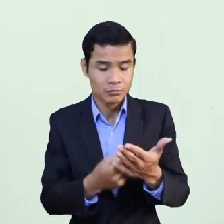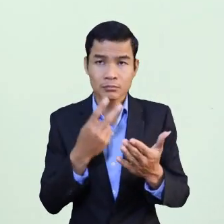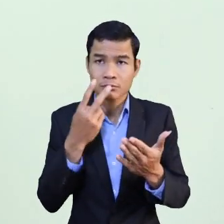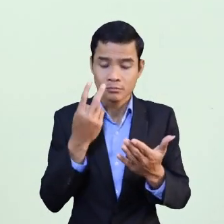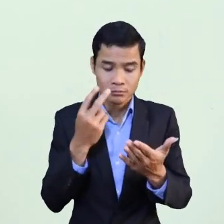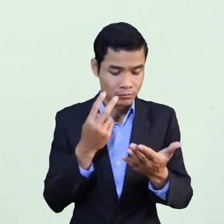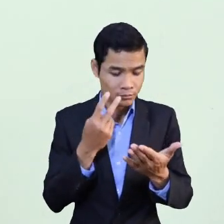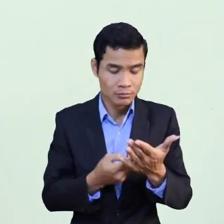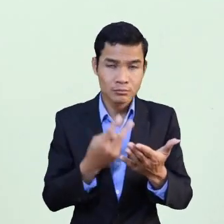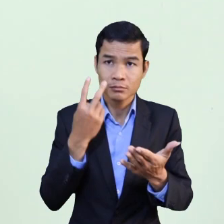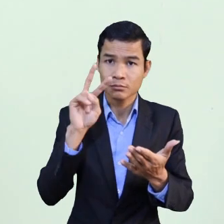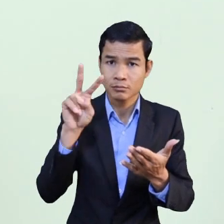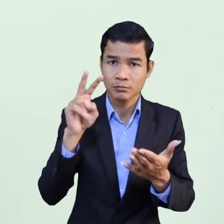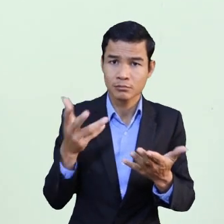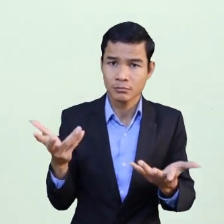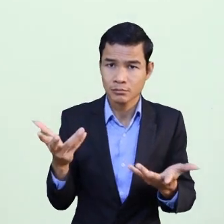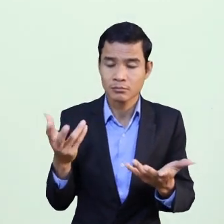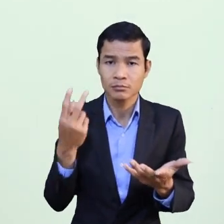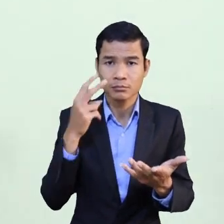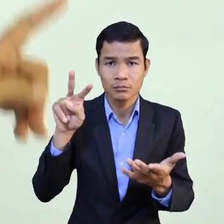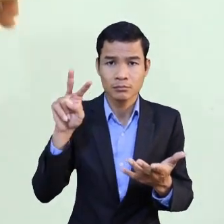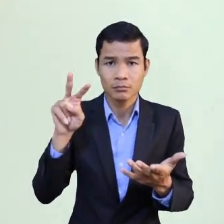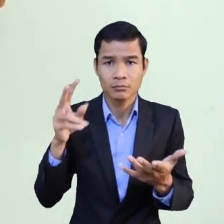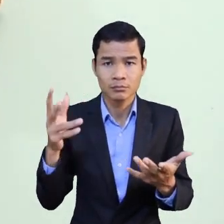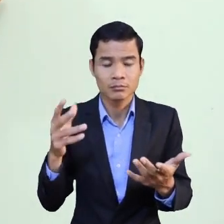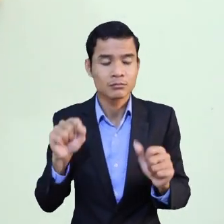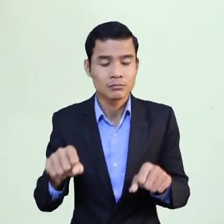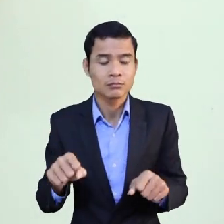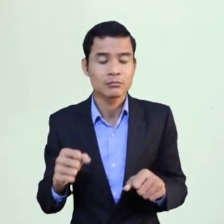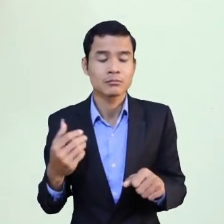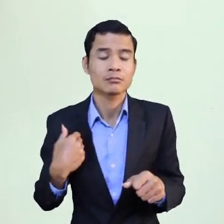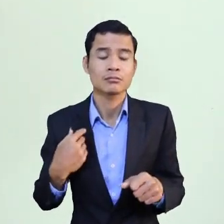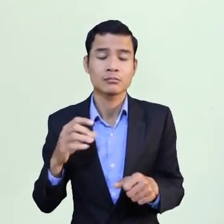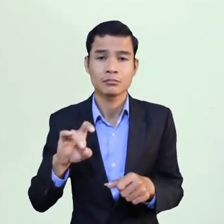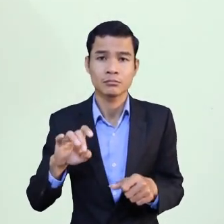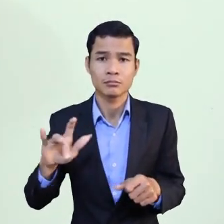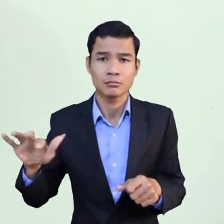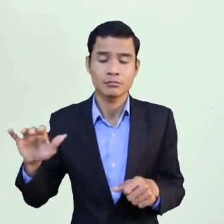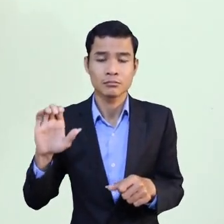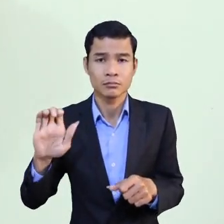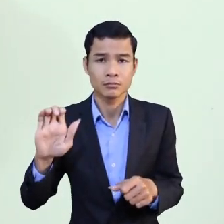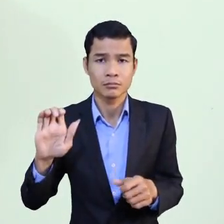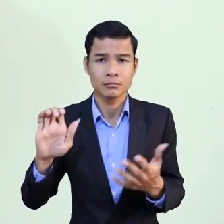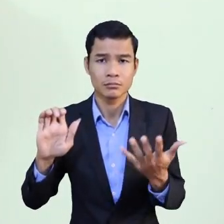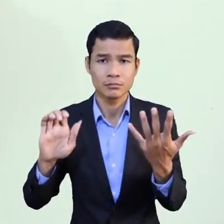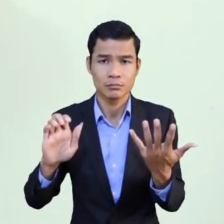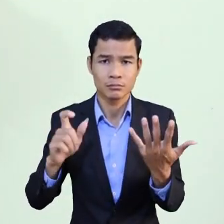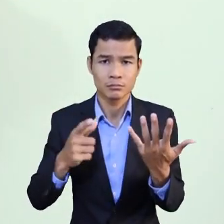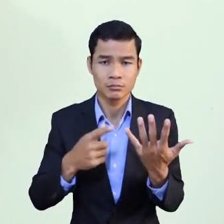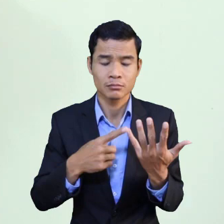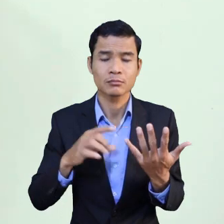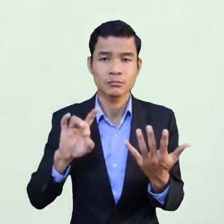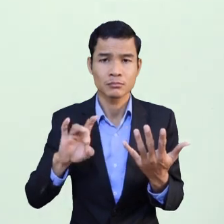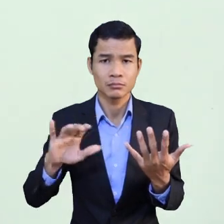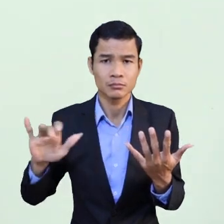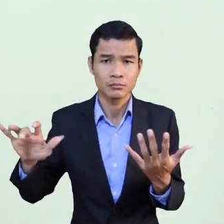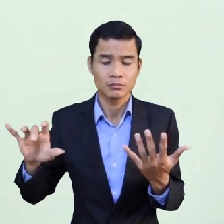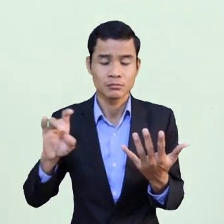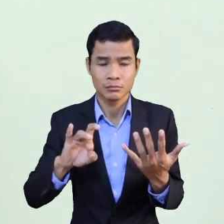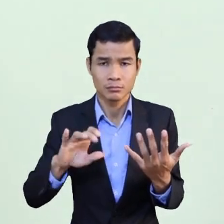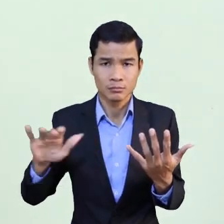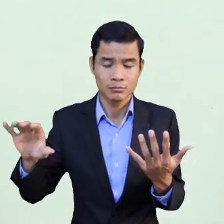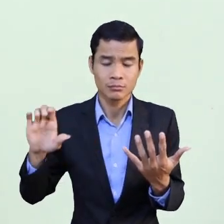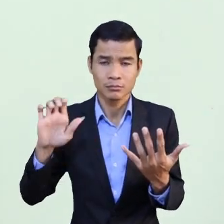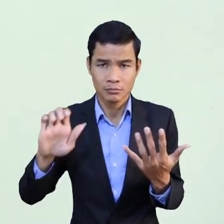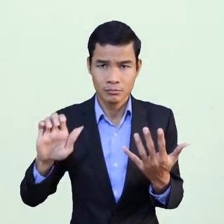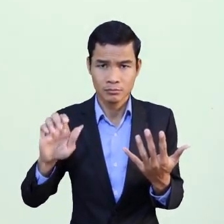កគ្រូចាអញ្ចឹងចេគឺមានអក្សរចនិងស្រៈអេ